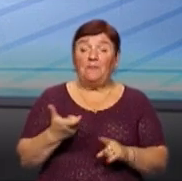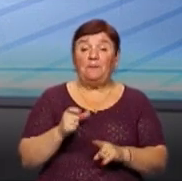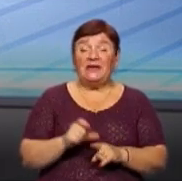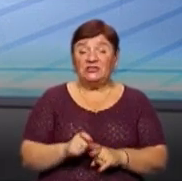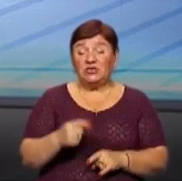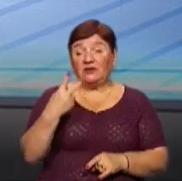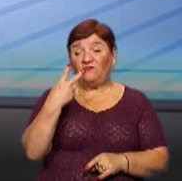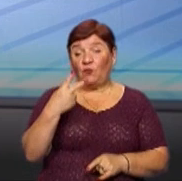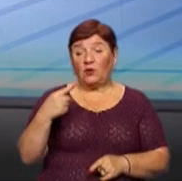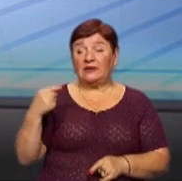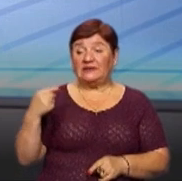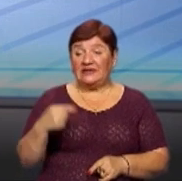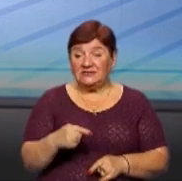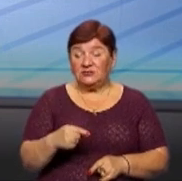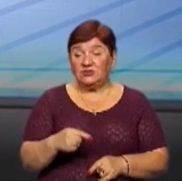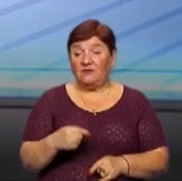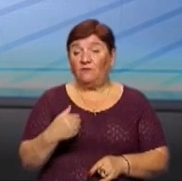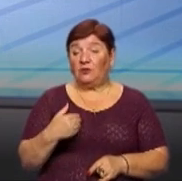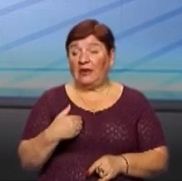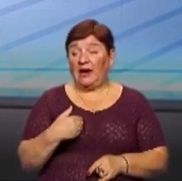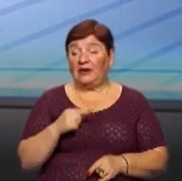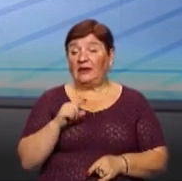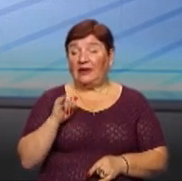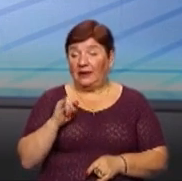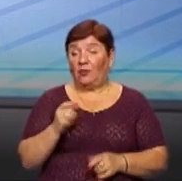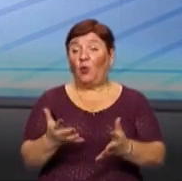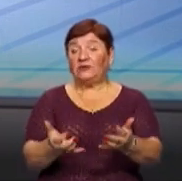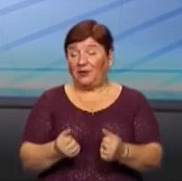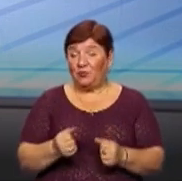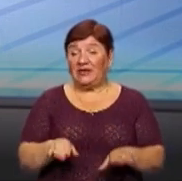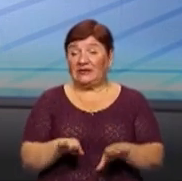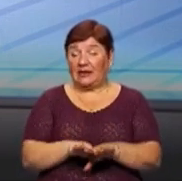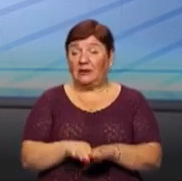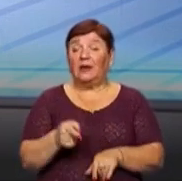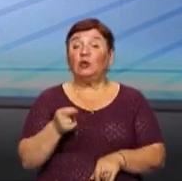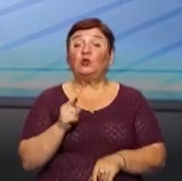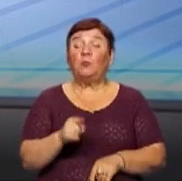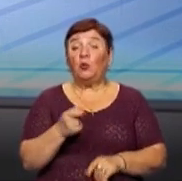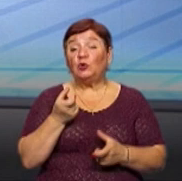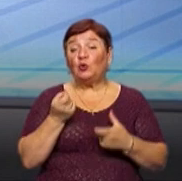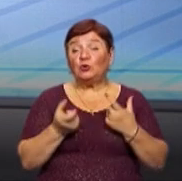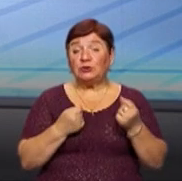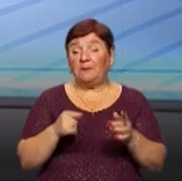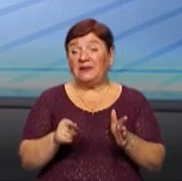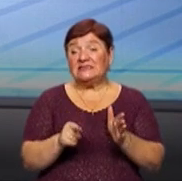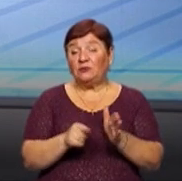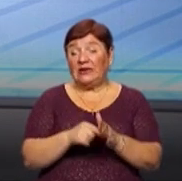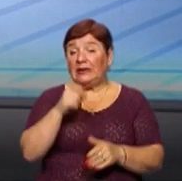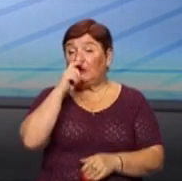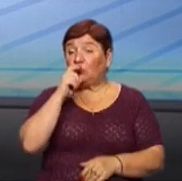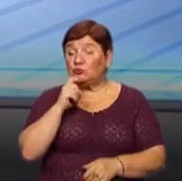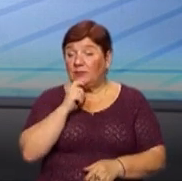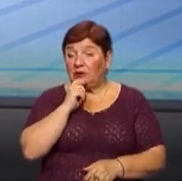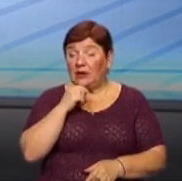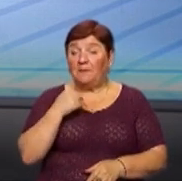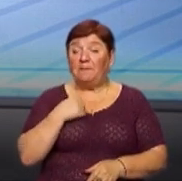Більше 2000, якщо мала більше 2000, вона і далі отримає по рішенню суду, так? Тому трошки десь пенсіонери не розуміють, що